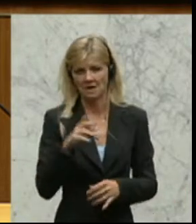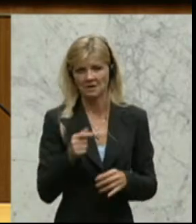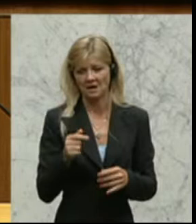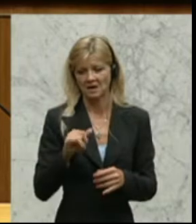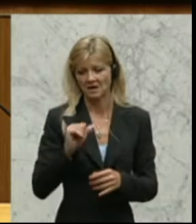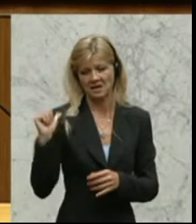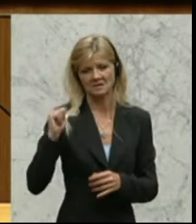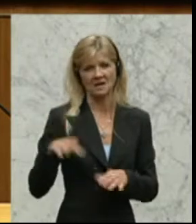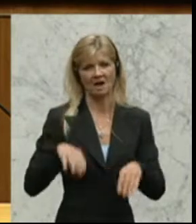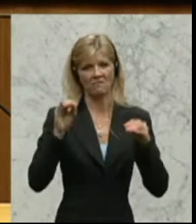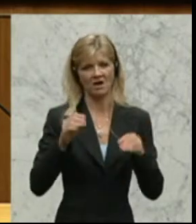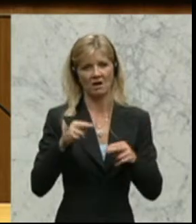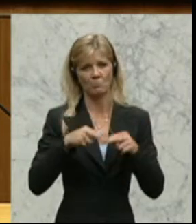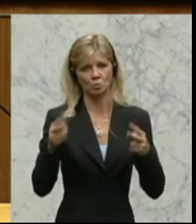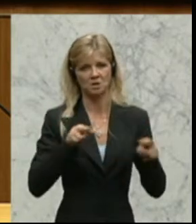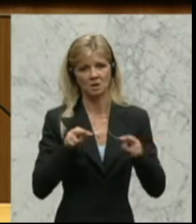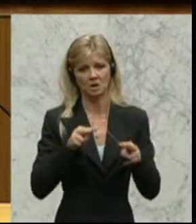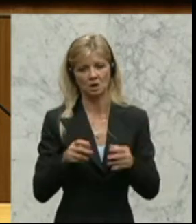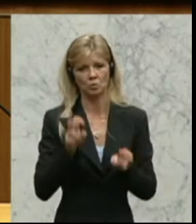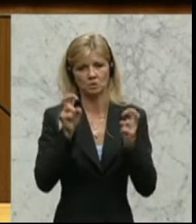Sie daran erinnern, dass die SPÖ